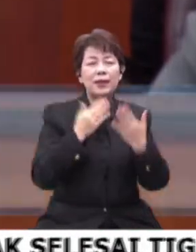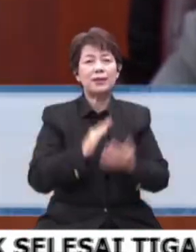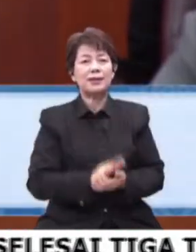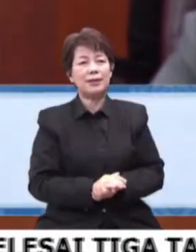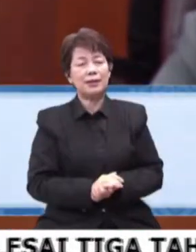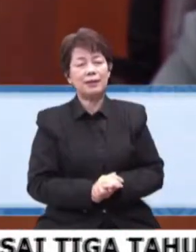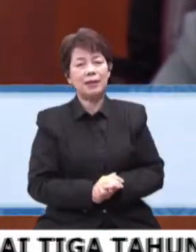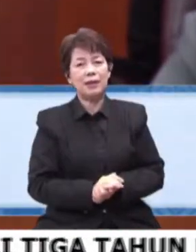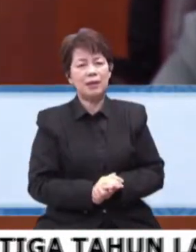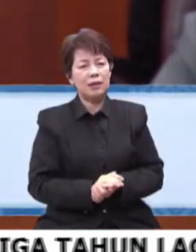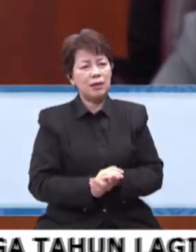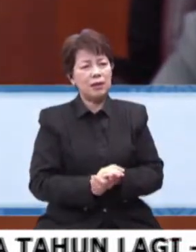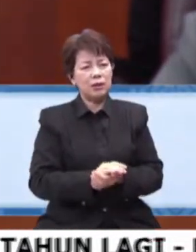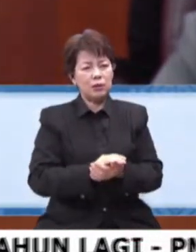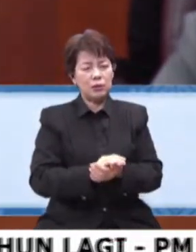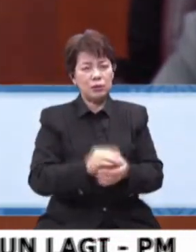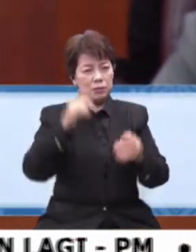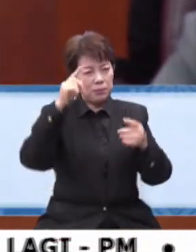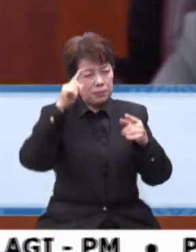perjanjian